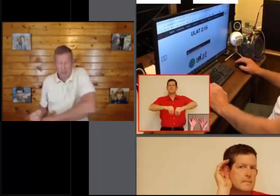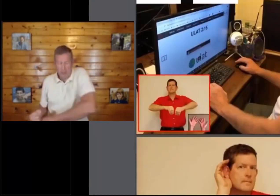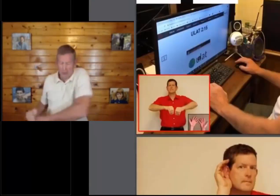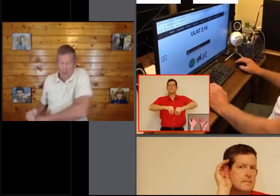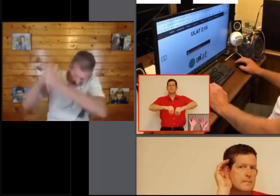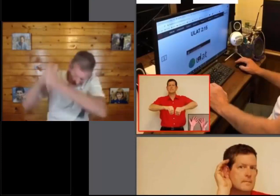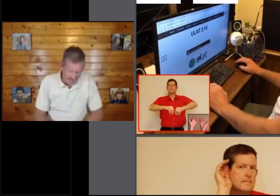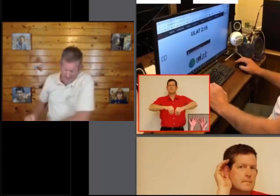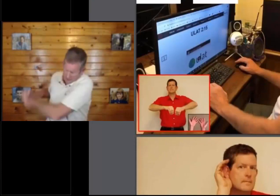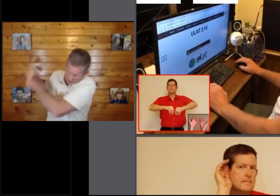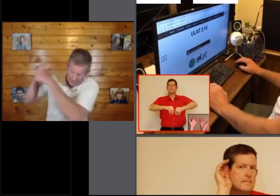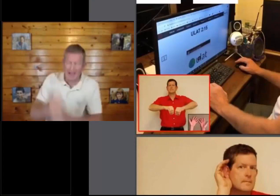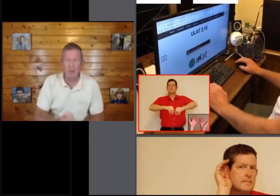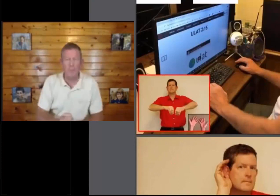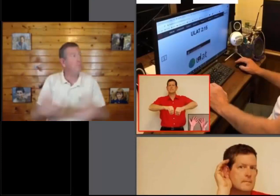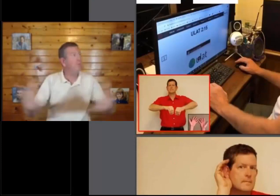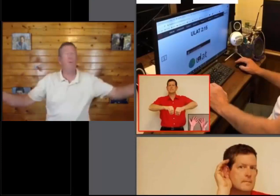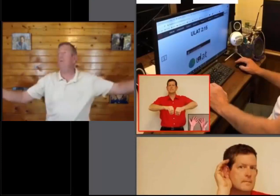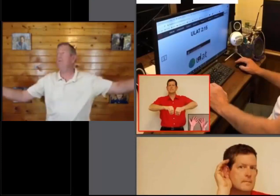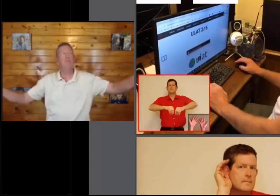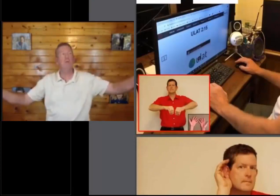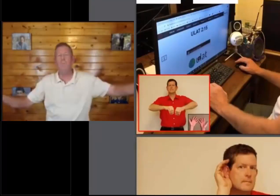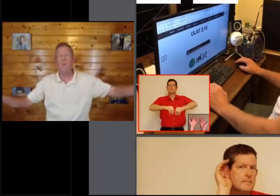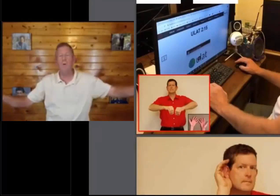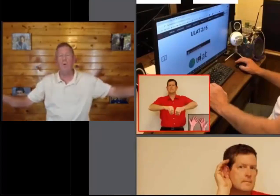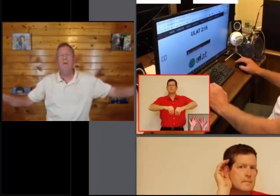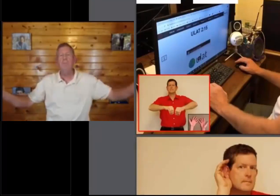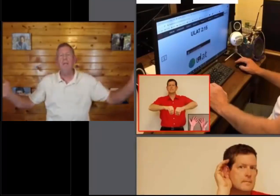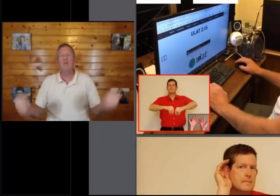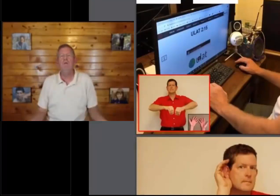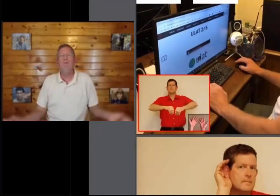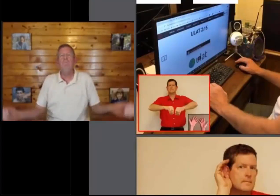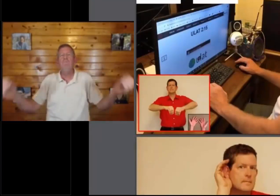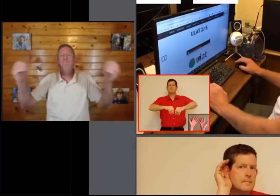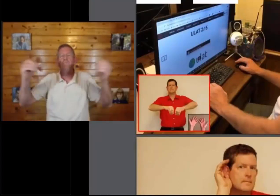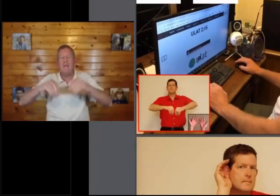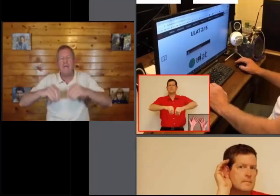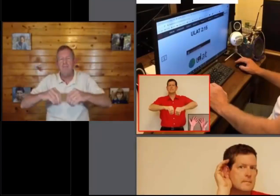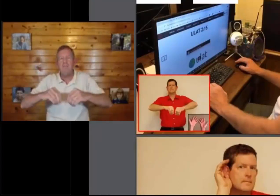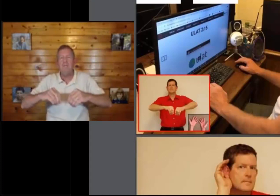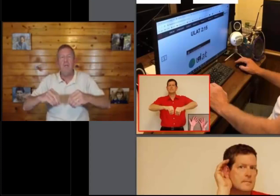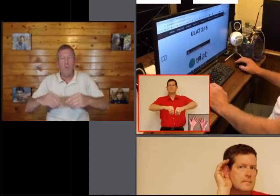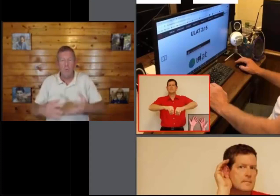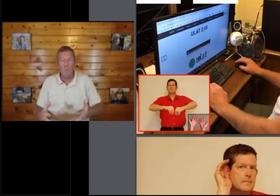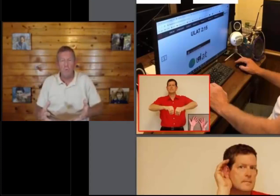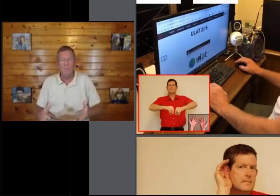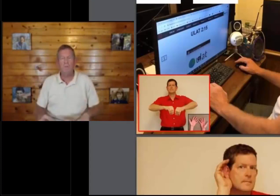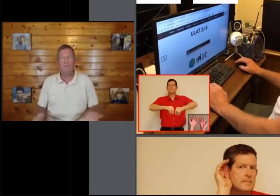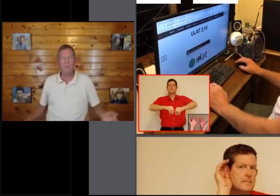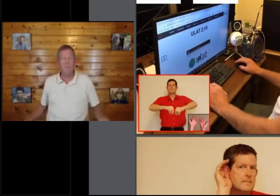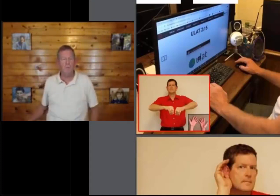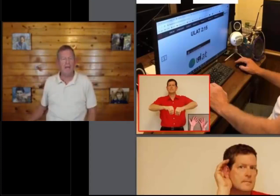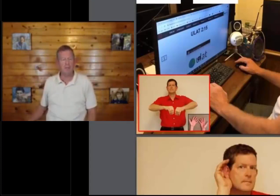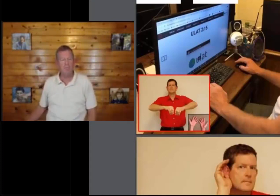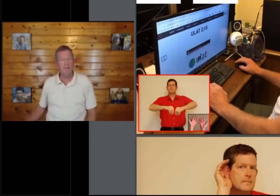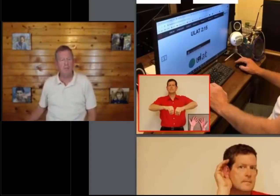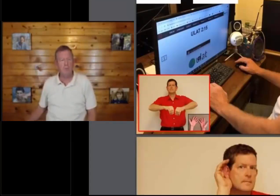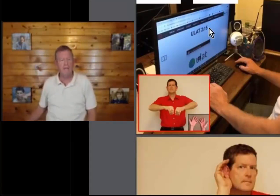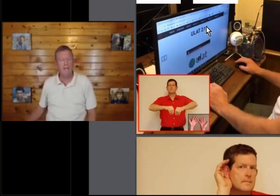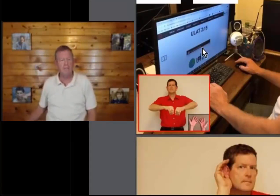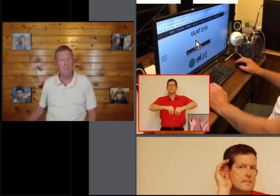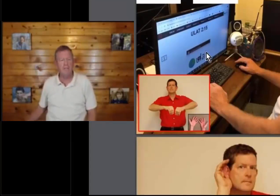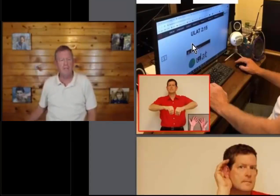travaille dans mon bureau ici, dans mon bureau, mais je fais des leçons du ULAT. Je